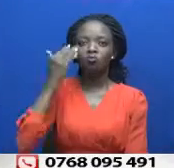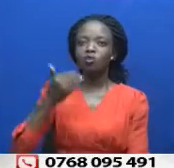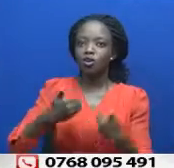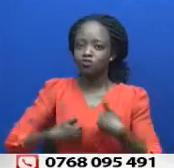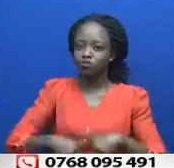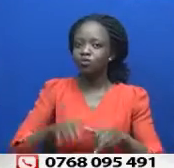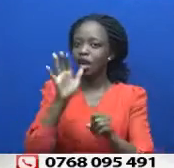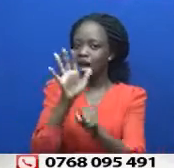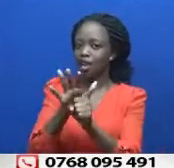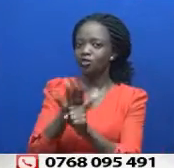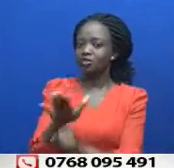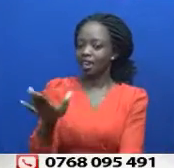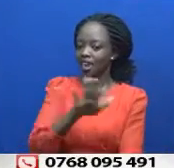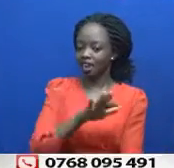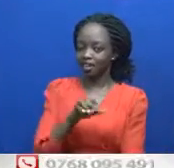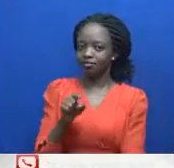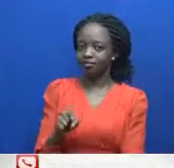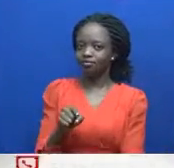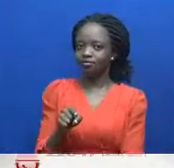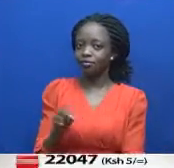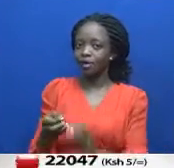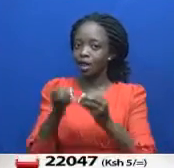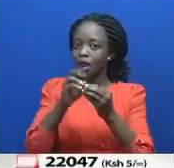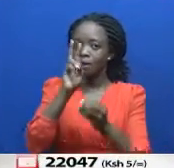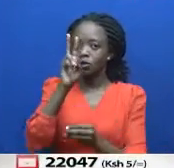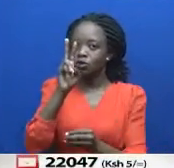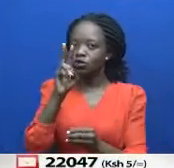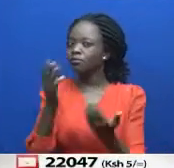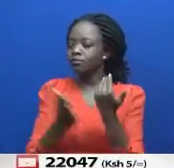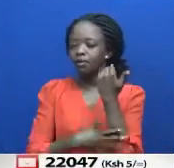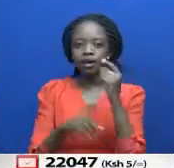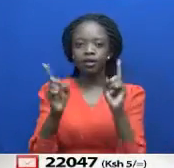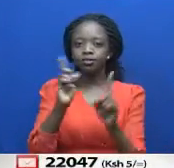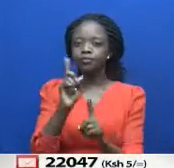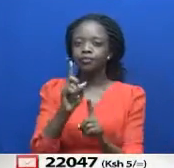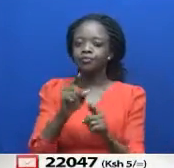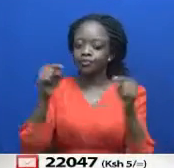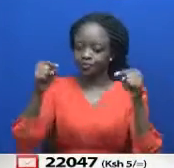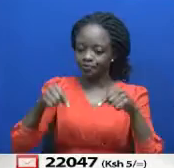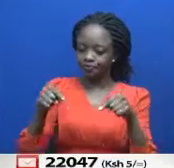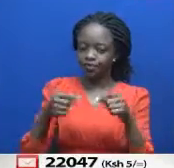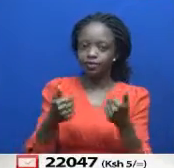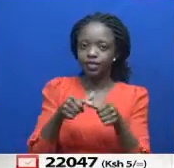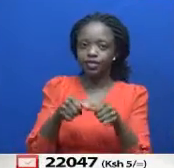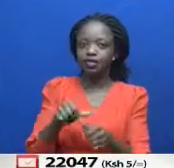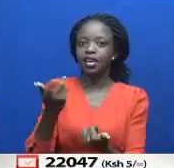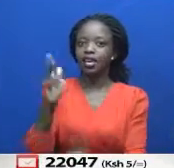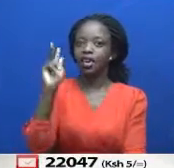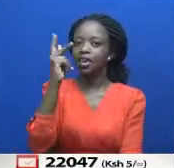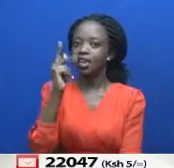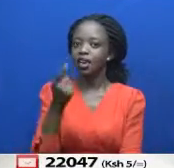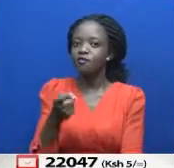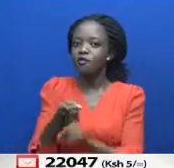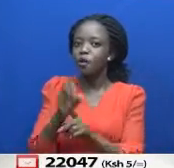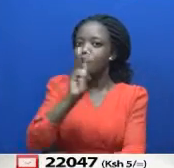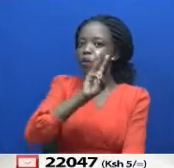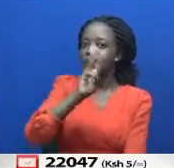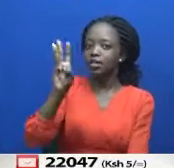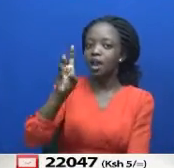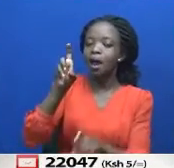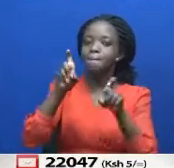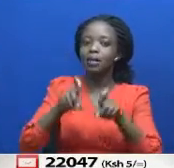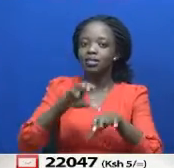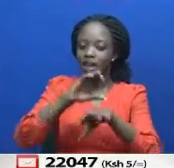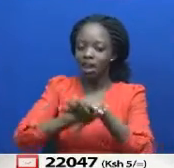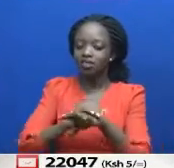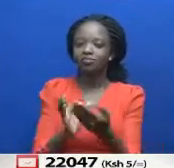kwa wingi. Hata kama ni hivyo, namba 2 sio mbaya, kwa sababu tunajua kwamba sasa kama ni mkao wa Kenya from Western, lazima tupate mkao